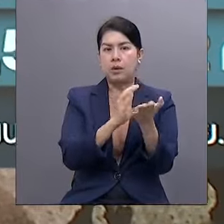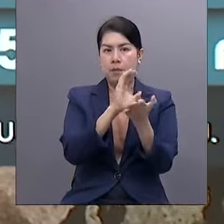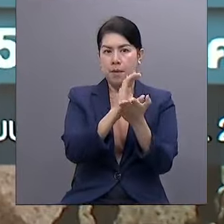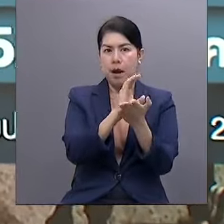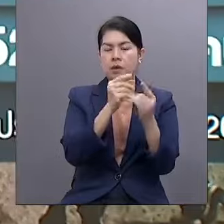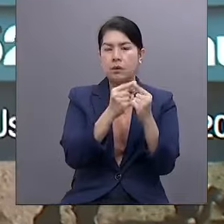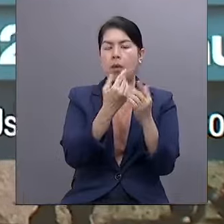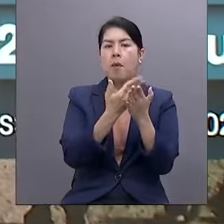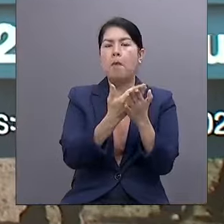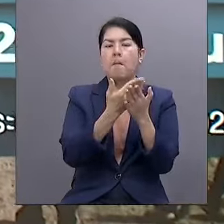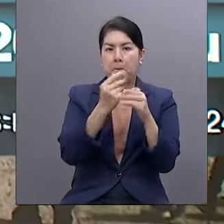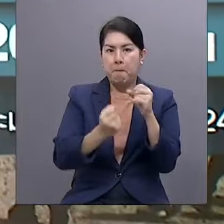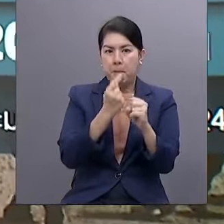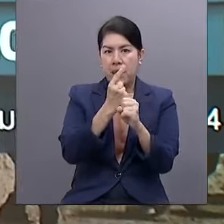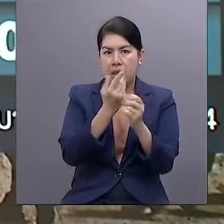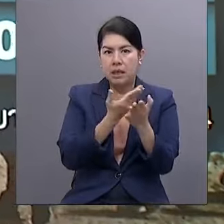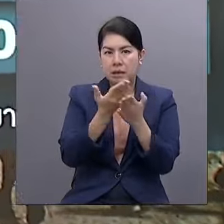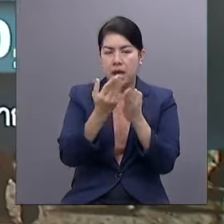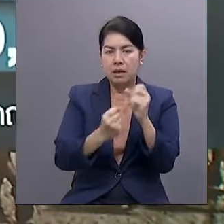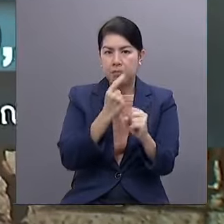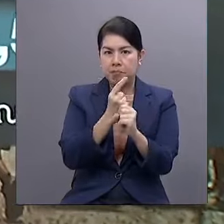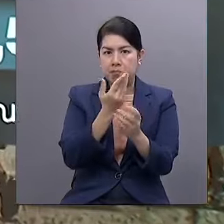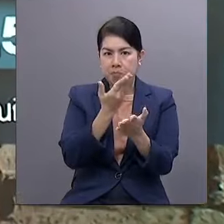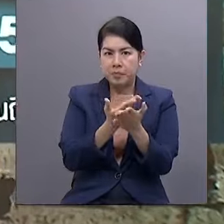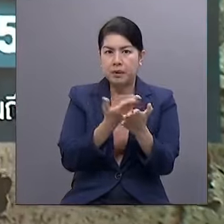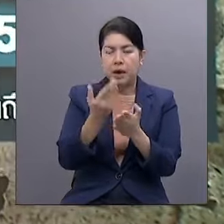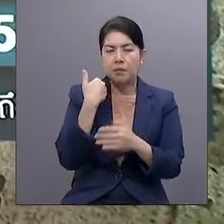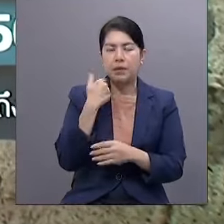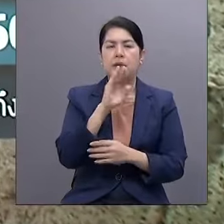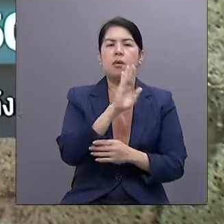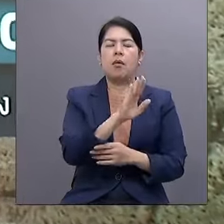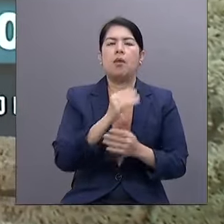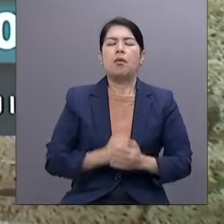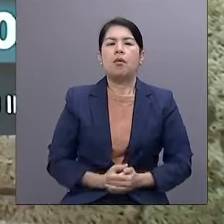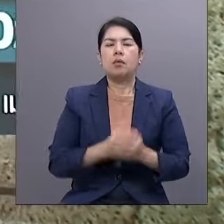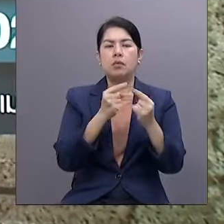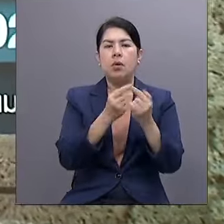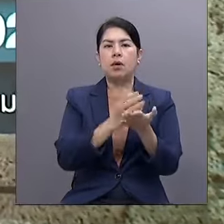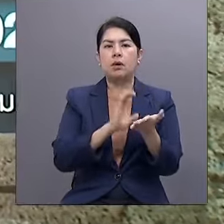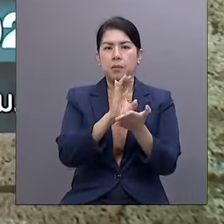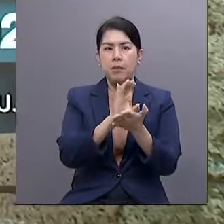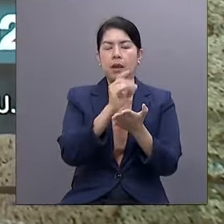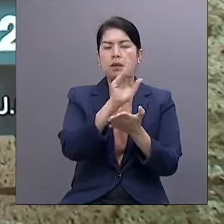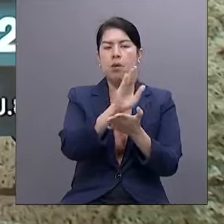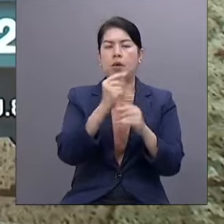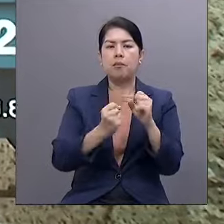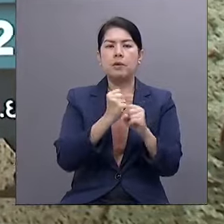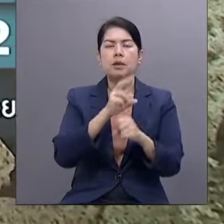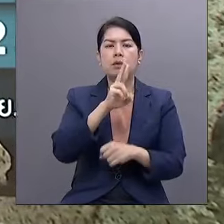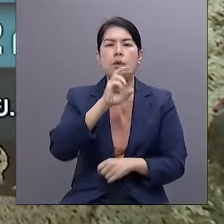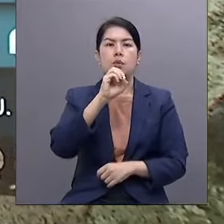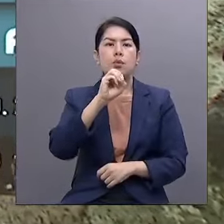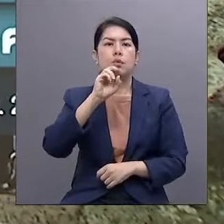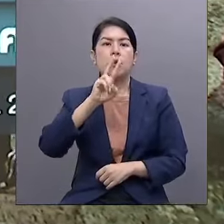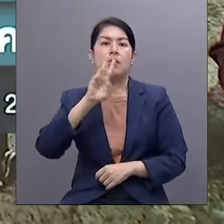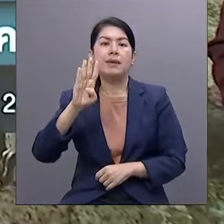ว่าในช่วงเดือนตุลาคมปี2023ถึงเมษายนปีนี้หรือปีงบประมาณ2024นับไปเพียงแค่7เดือนเท่